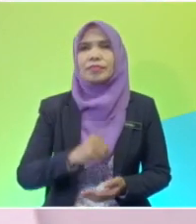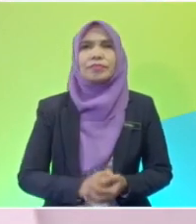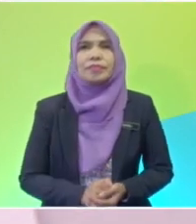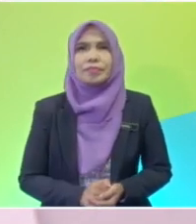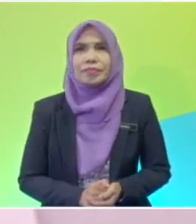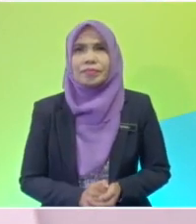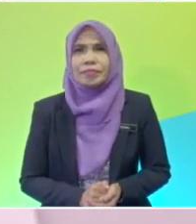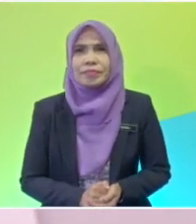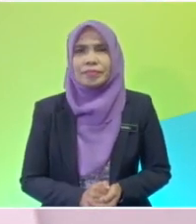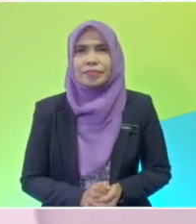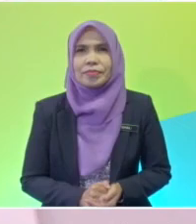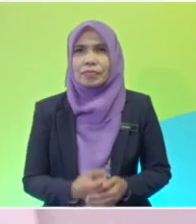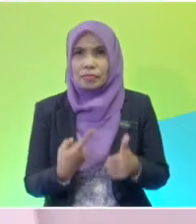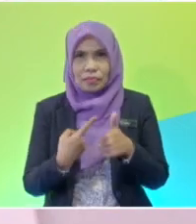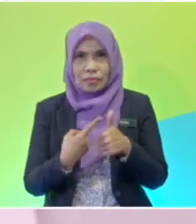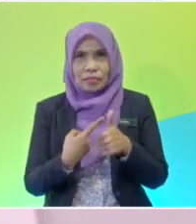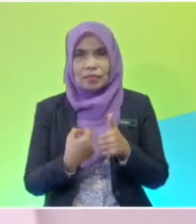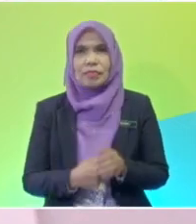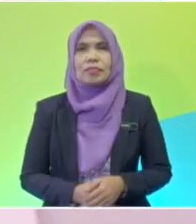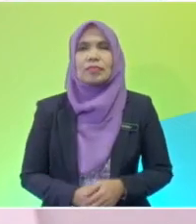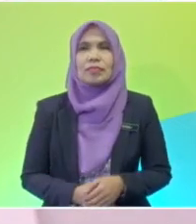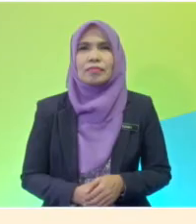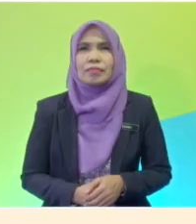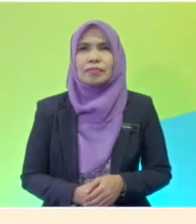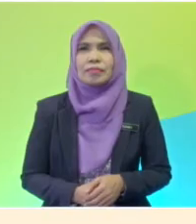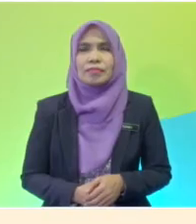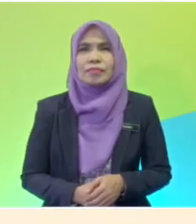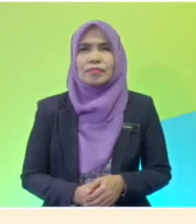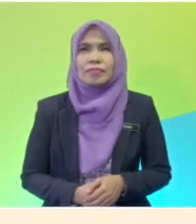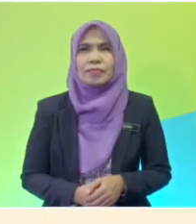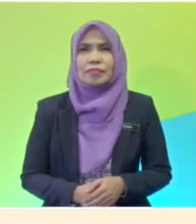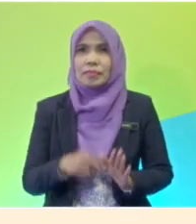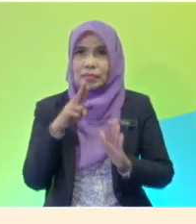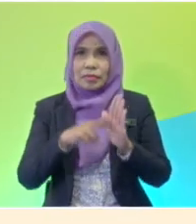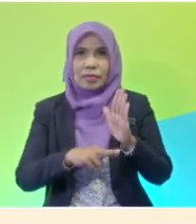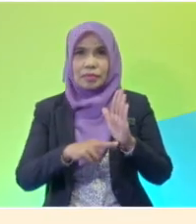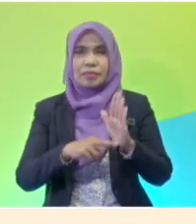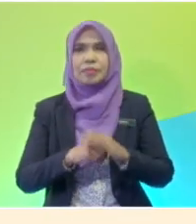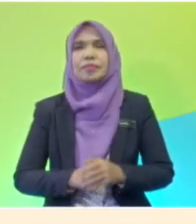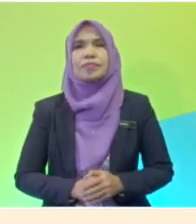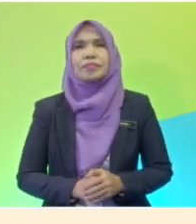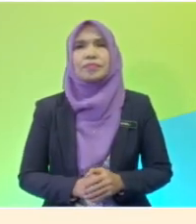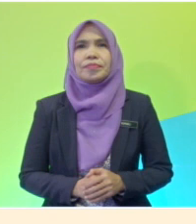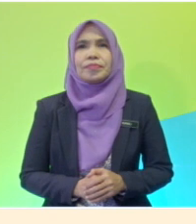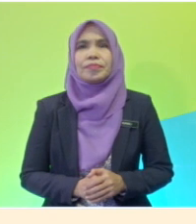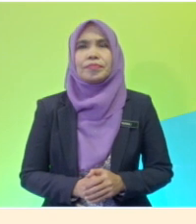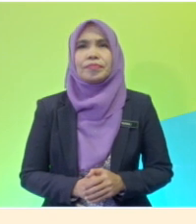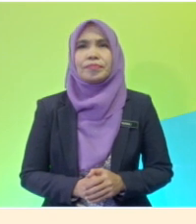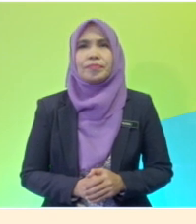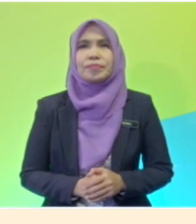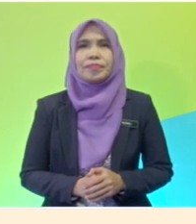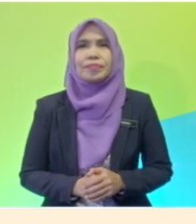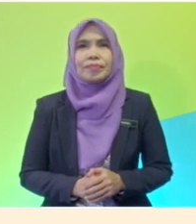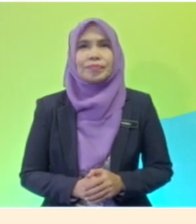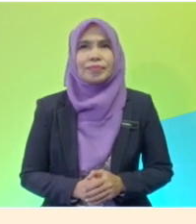individu yang pertama kalau individu kritik diri yang rendah Tadi ikut berkah yang kita bincangkan sementara tadi kan masuk